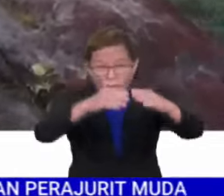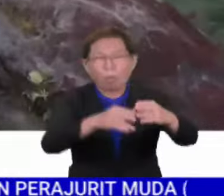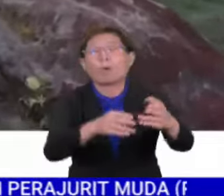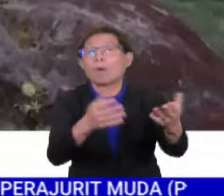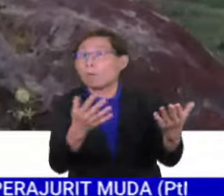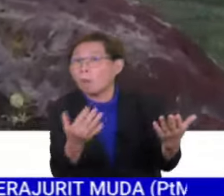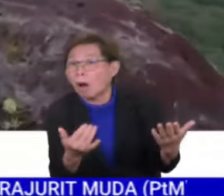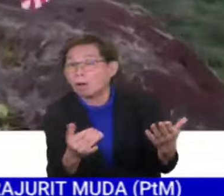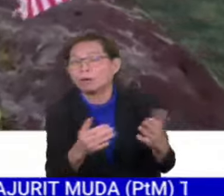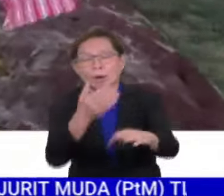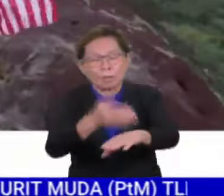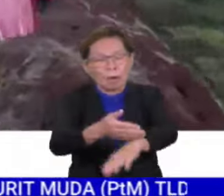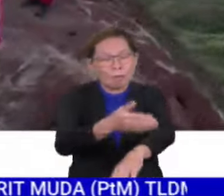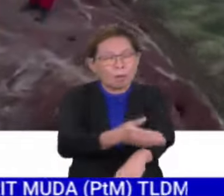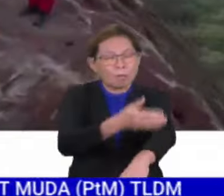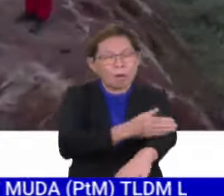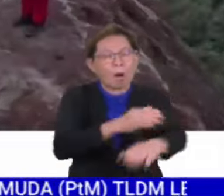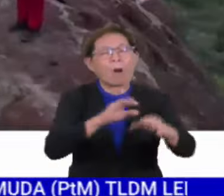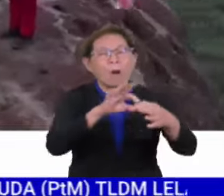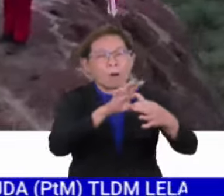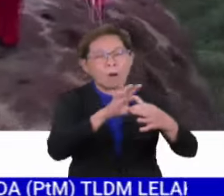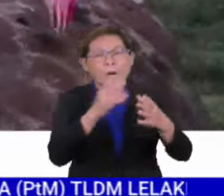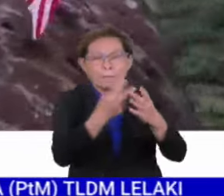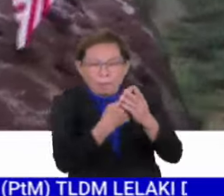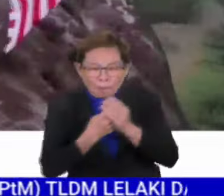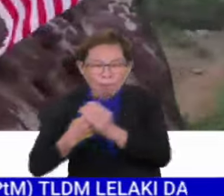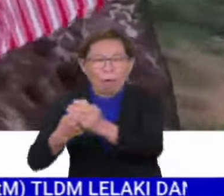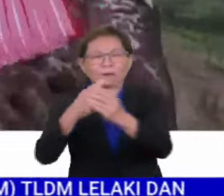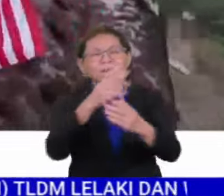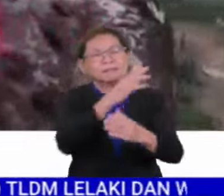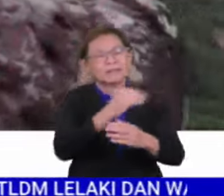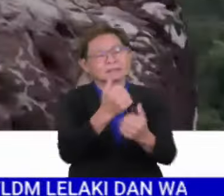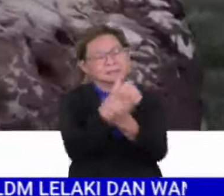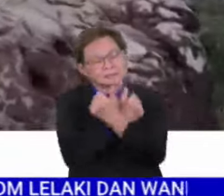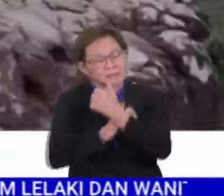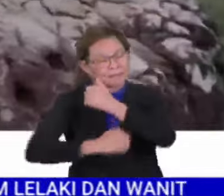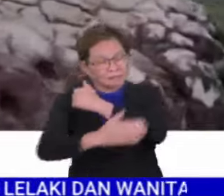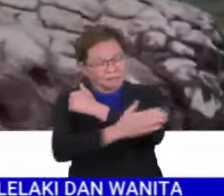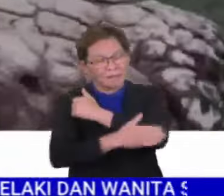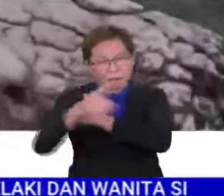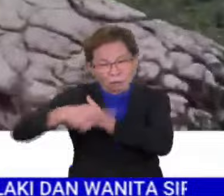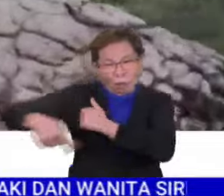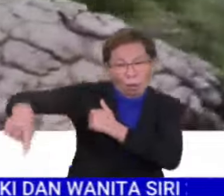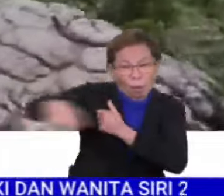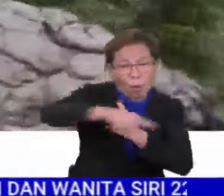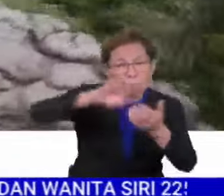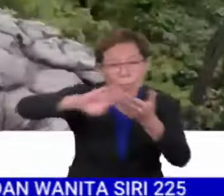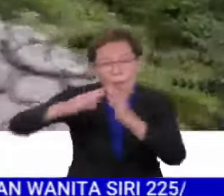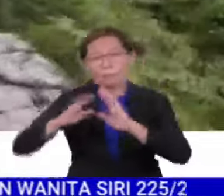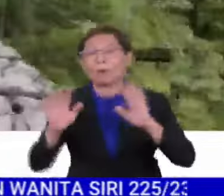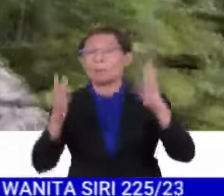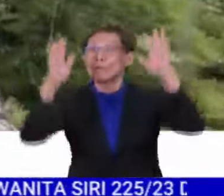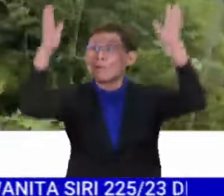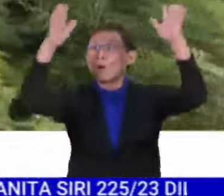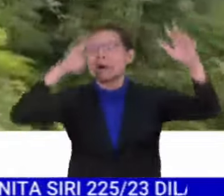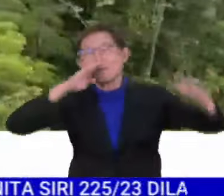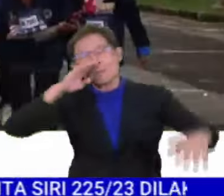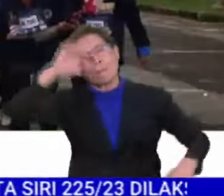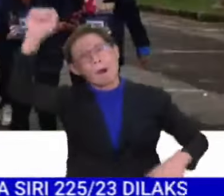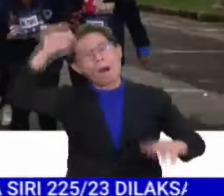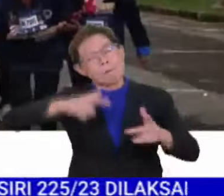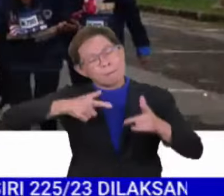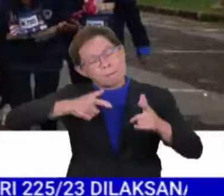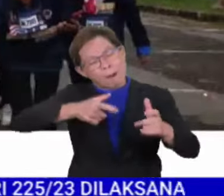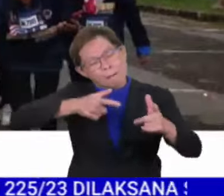usaha untuk meningkatkan perpaduan dan patriotisme dalam kalangan masyarakat. Sambutan Hari Kebangsaan turut dimeriahkan dengan